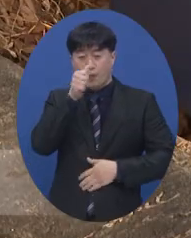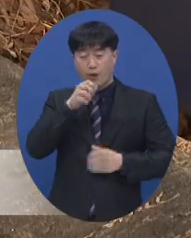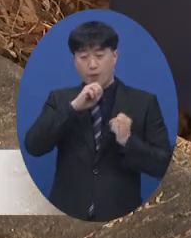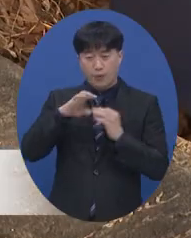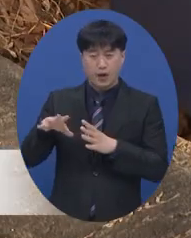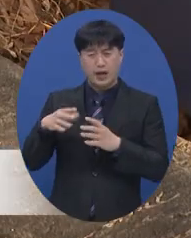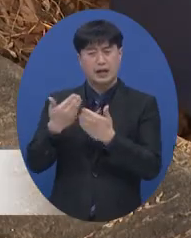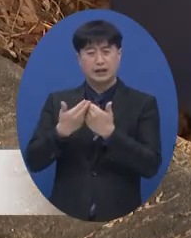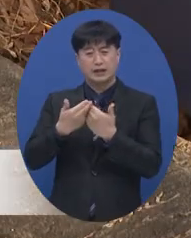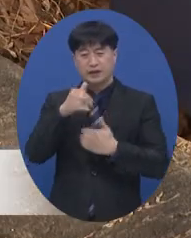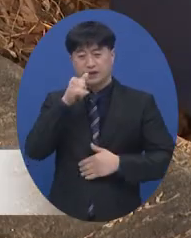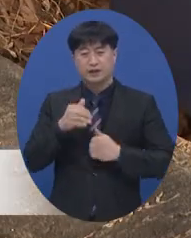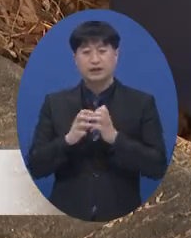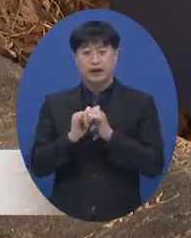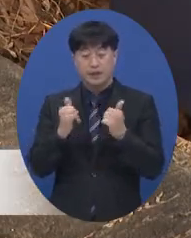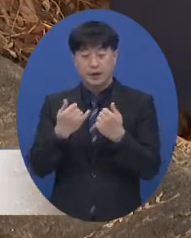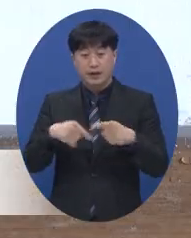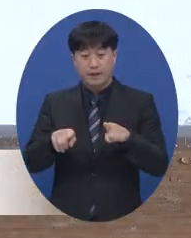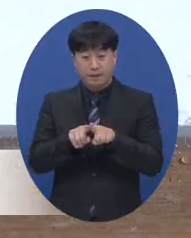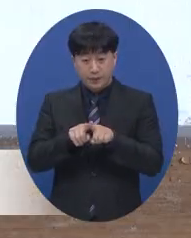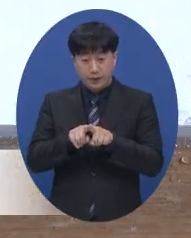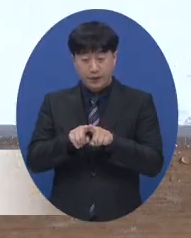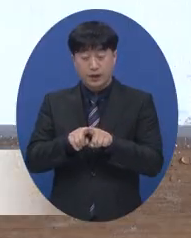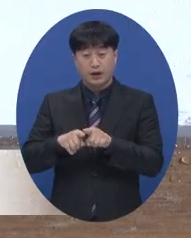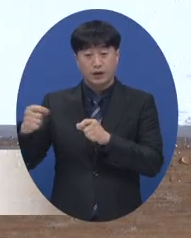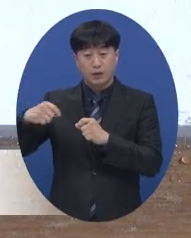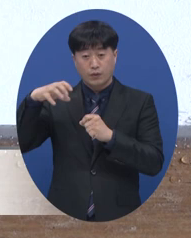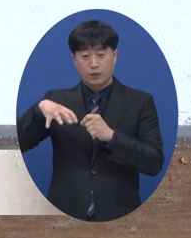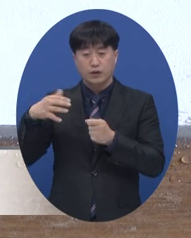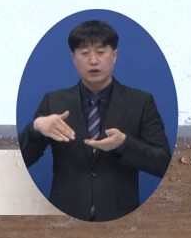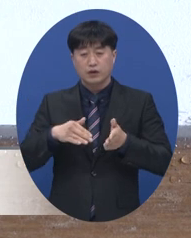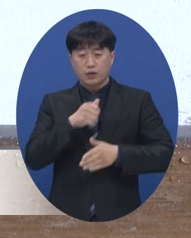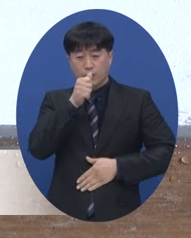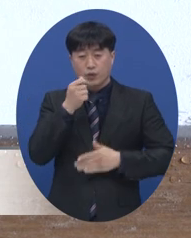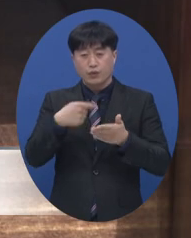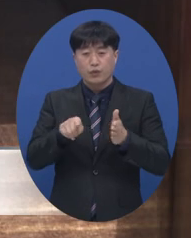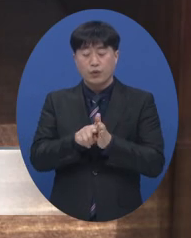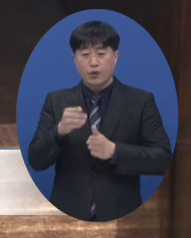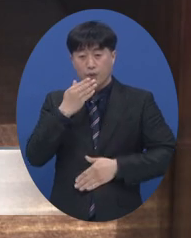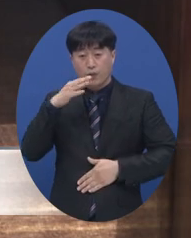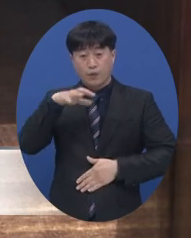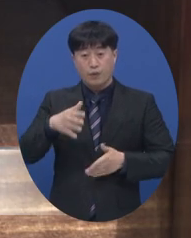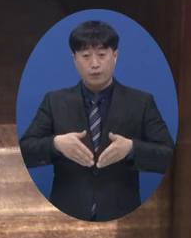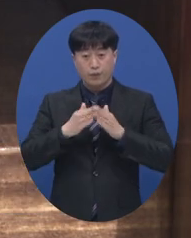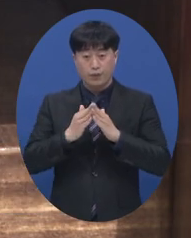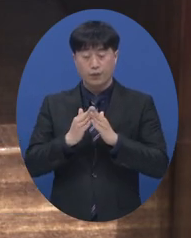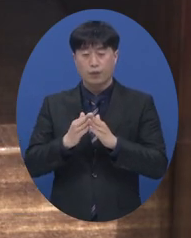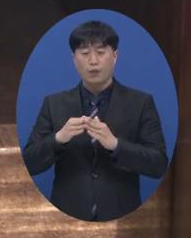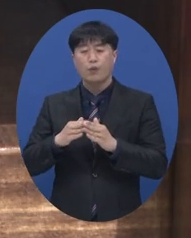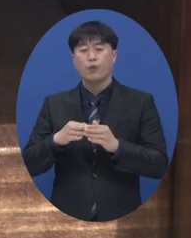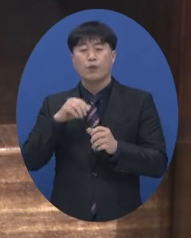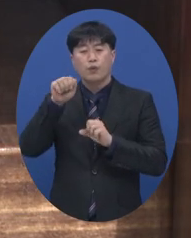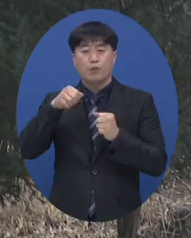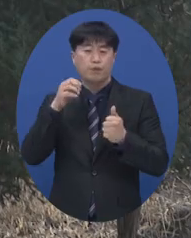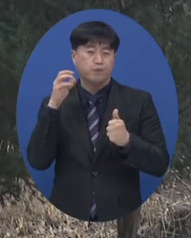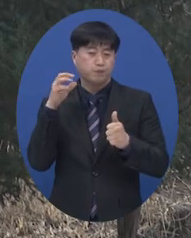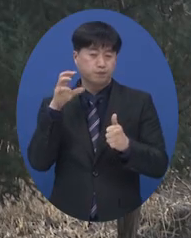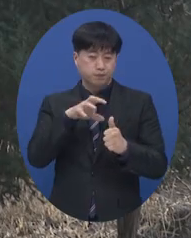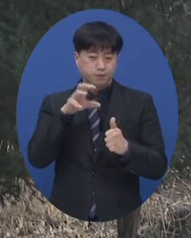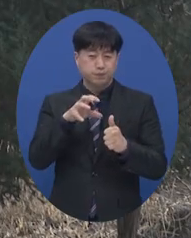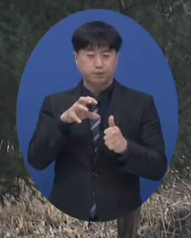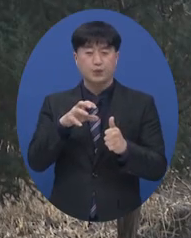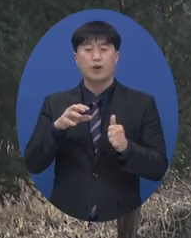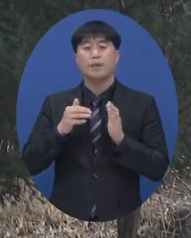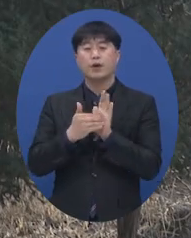경우도 는 시민들과 힘을 모아 사찰 주변에 길고양이를 위한 급식소를 많이 나고 동물학대 방지를 위한 홍보활동도